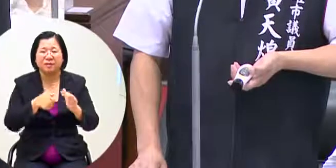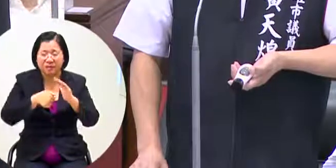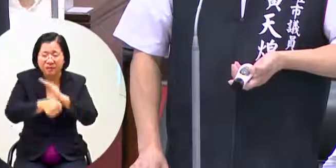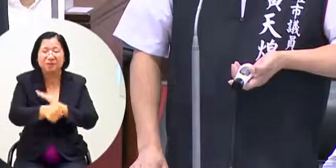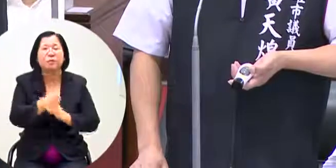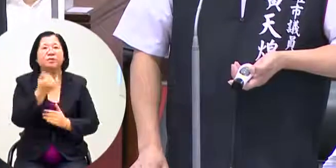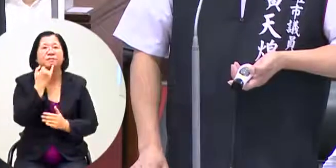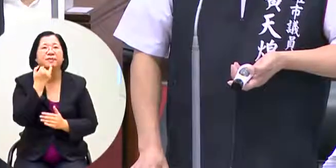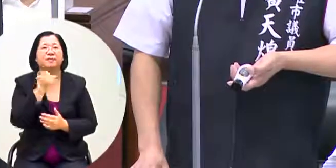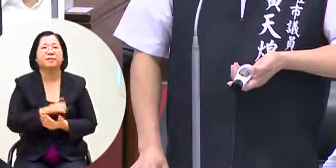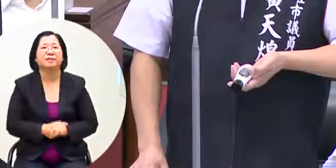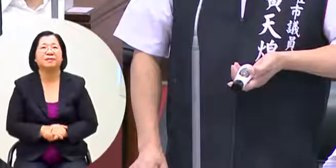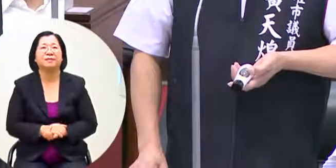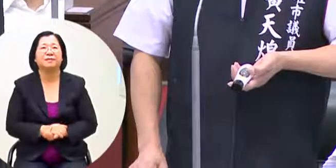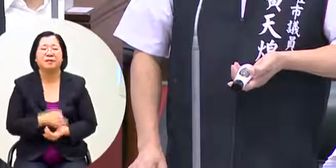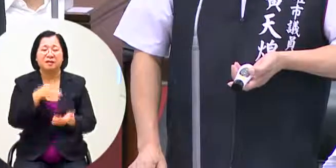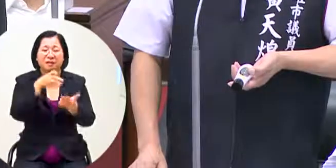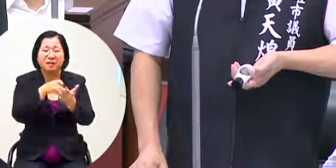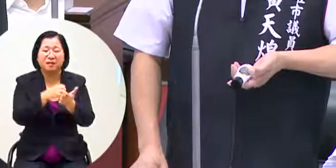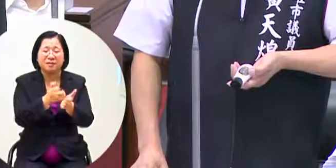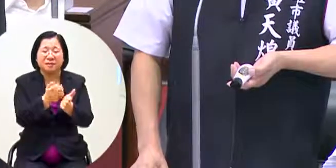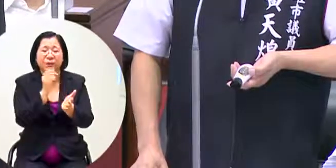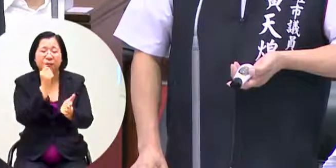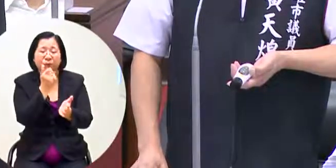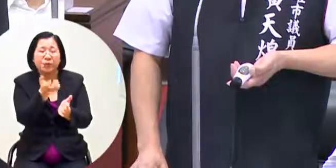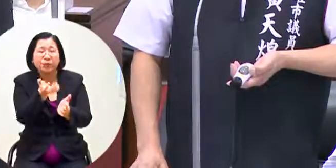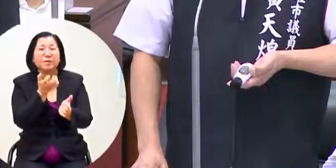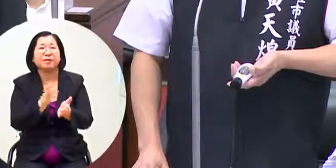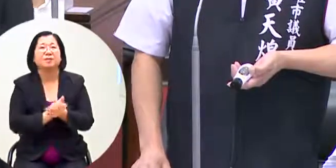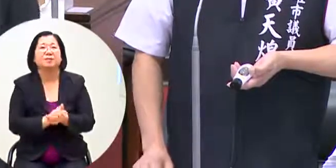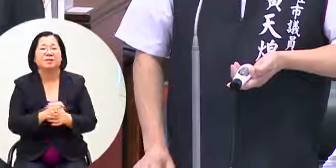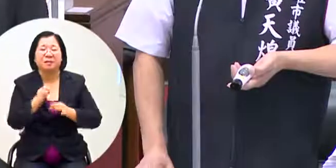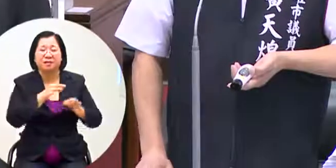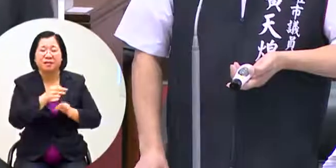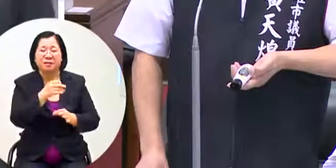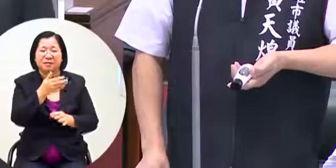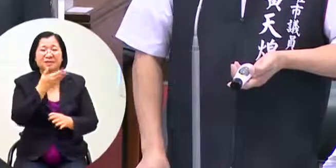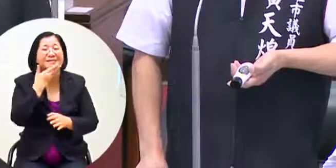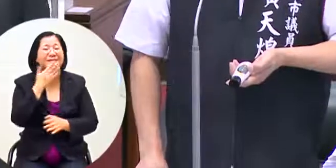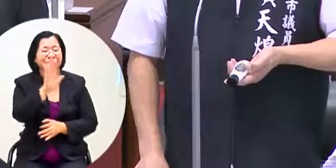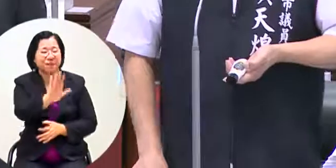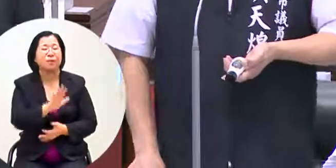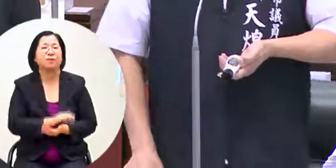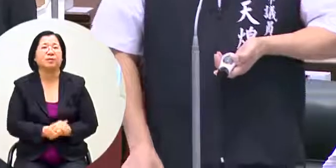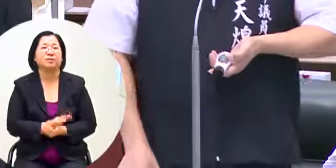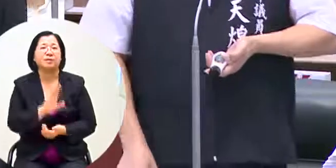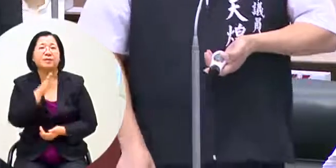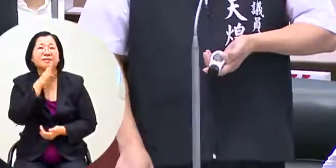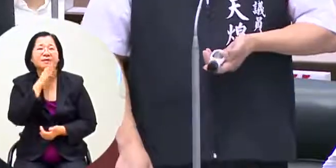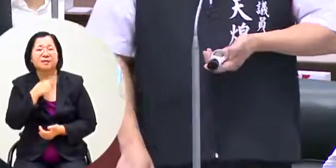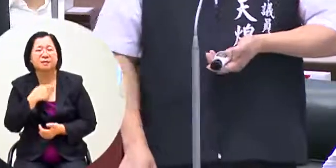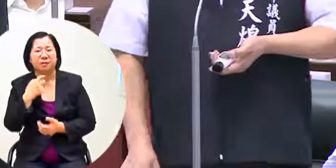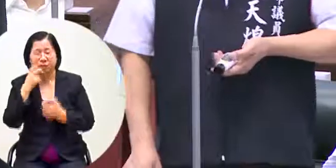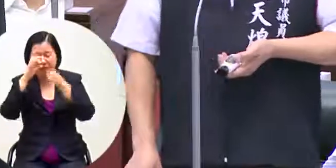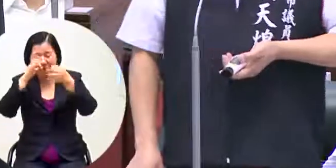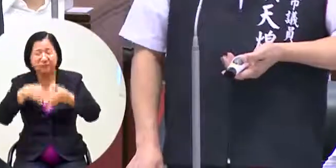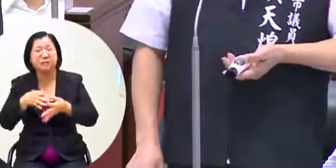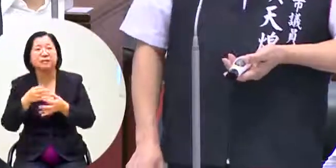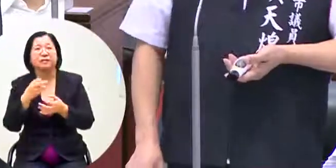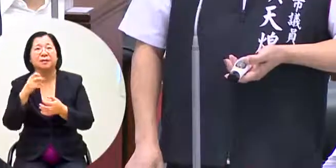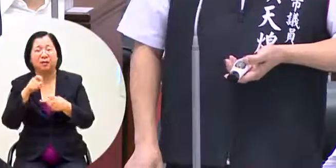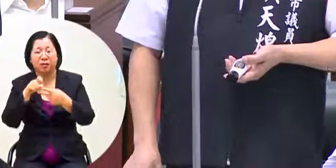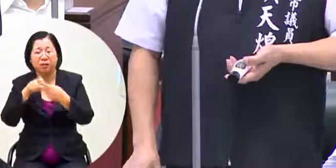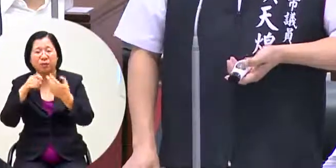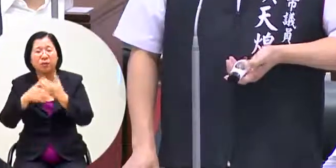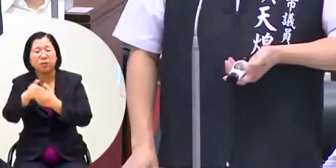购买，其实对厂商越有利。但无论如何，我们都在检讨工程以后，把那个条幅其实压的比例